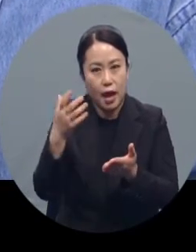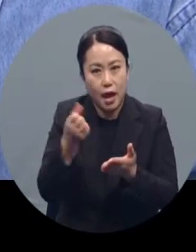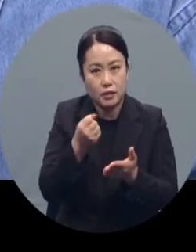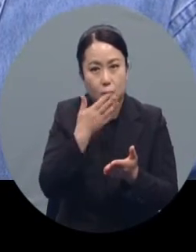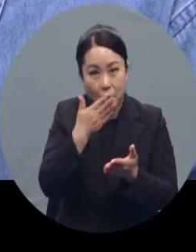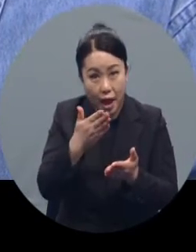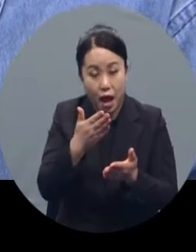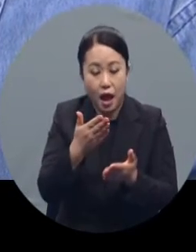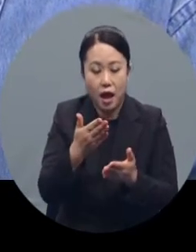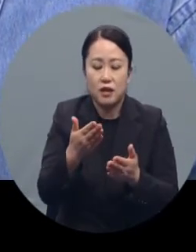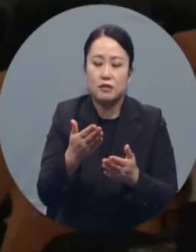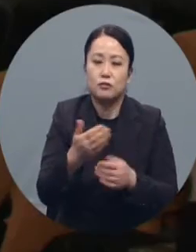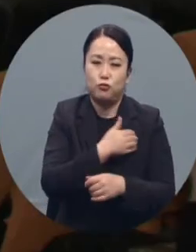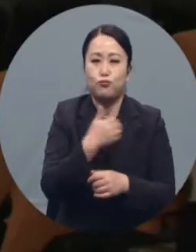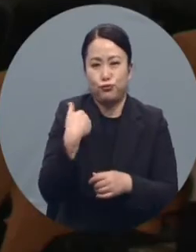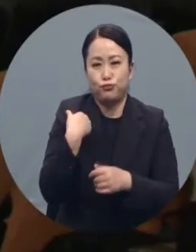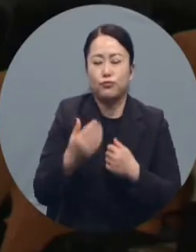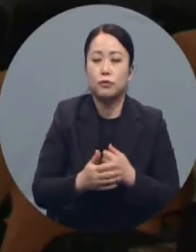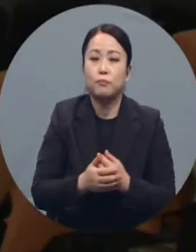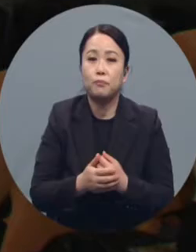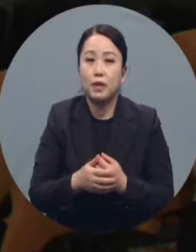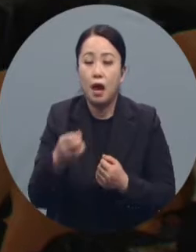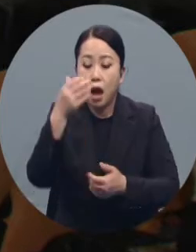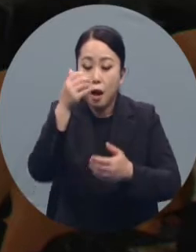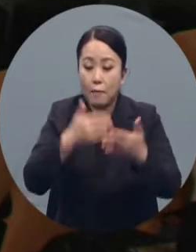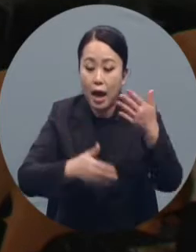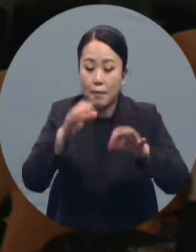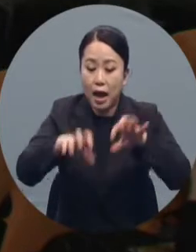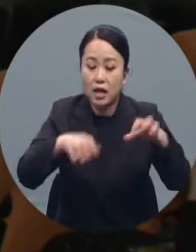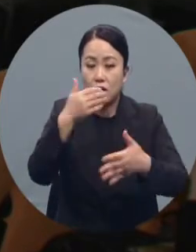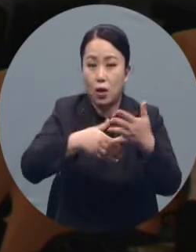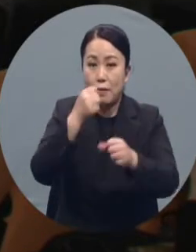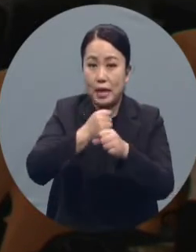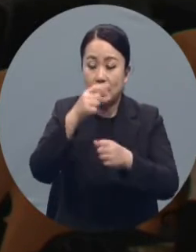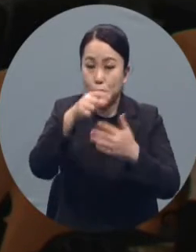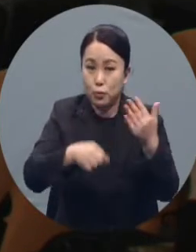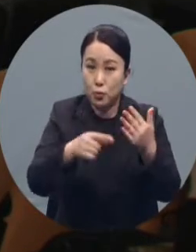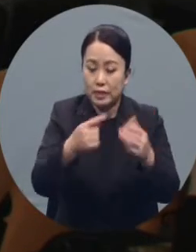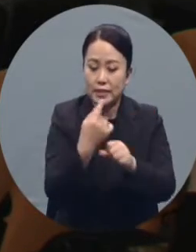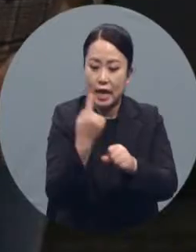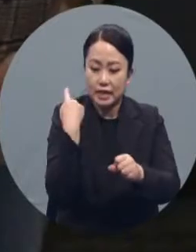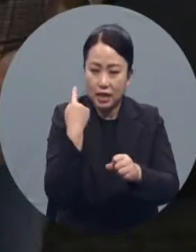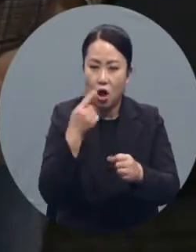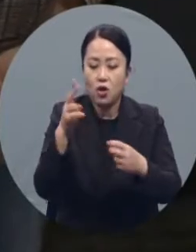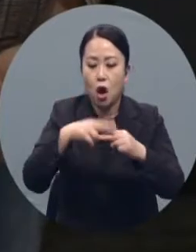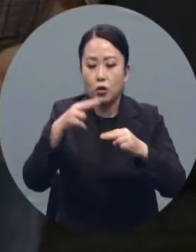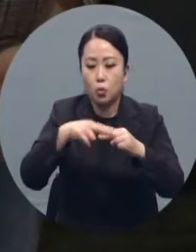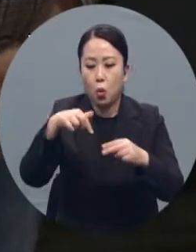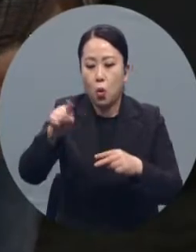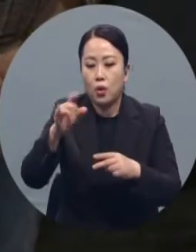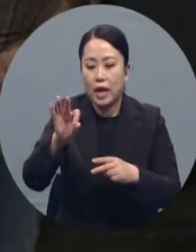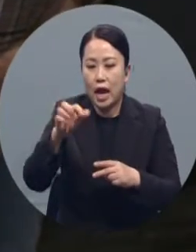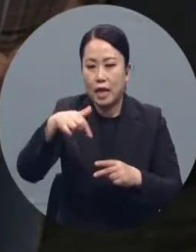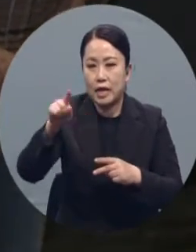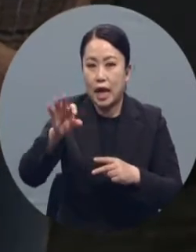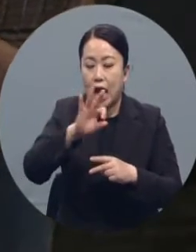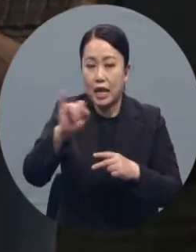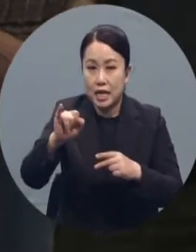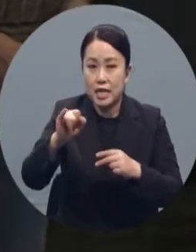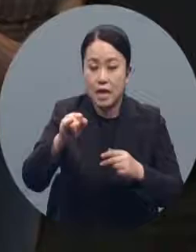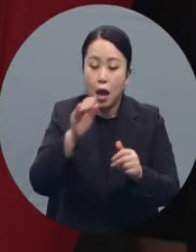충분히 했다고 생각을 하고. 마을 영화 만들기 프로젝트는 지난해 영도 깡깡이 마을 배경의